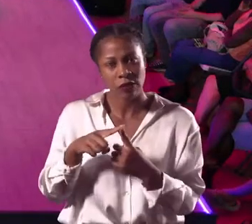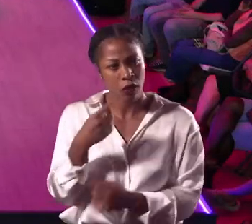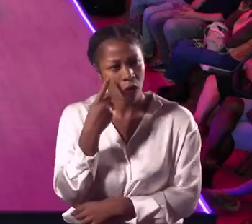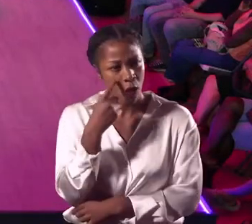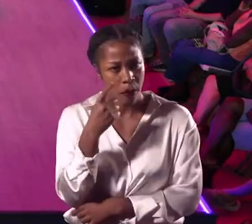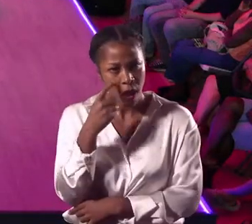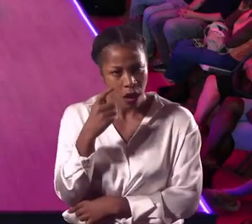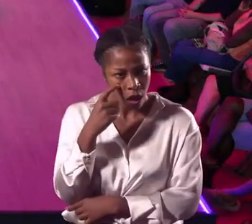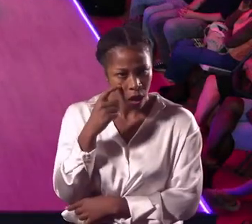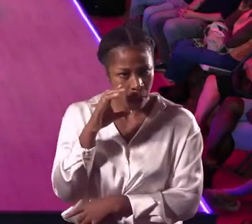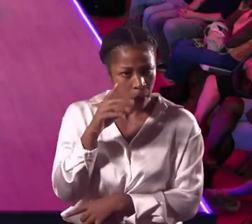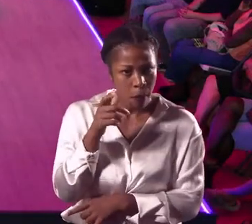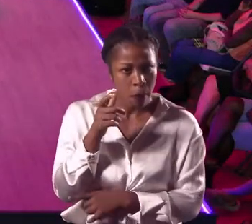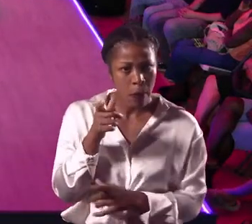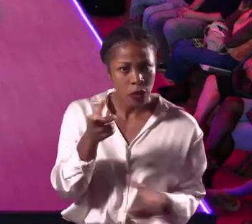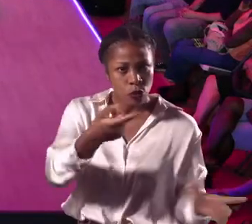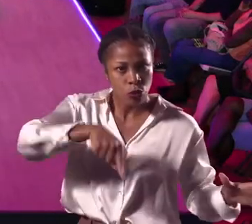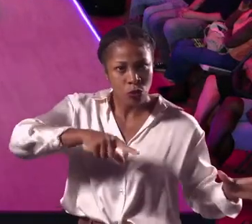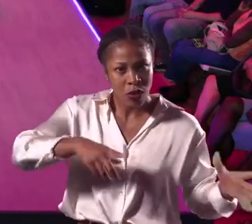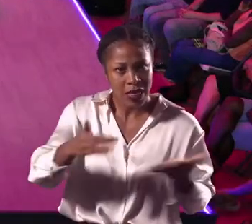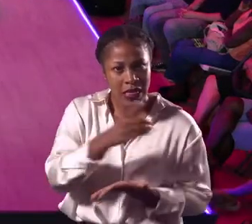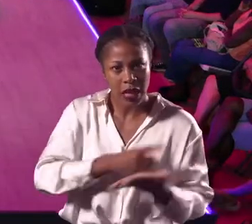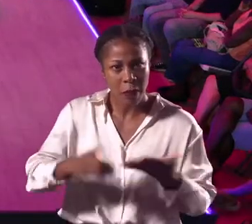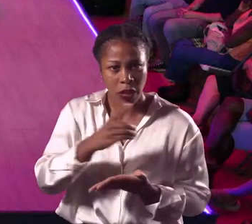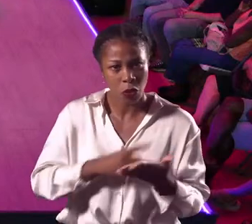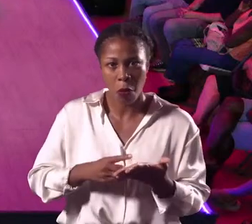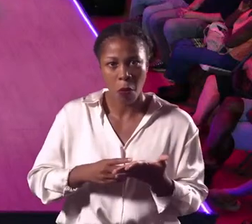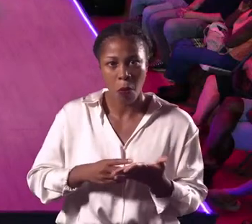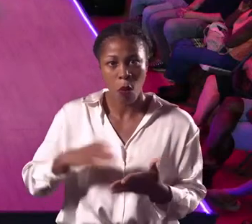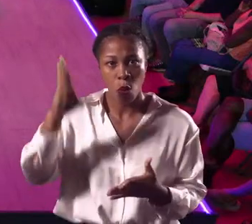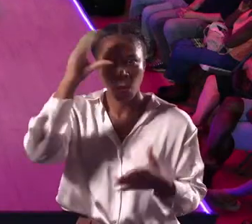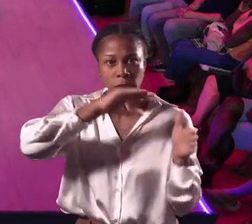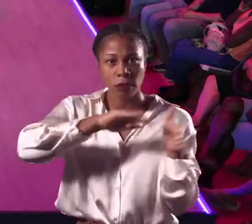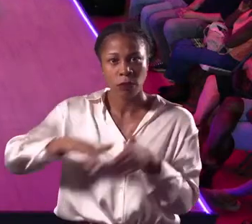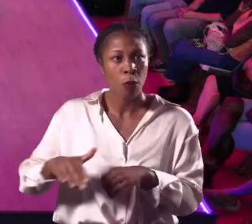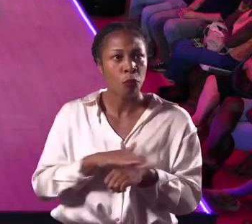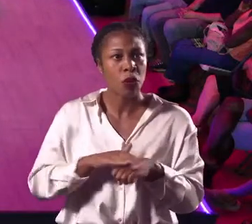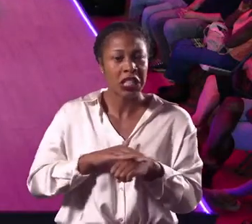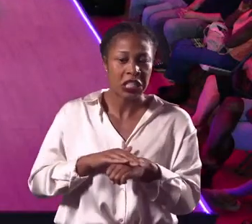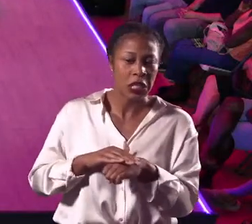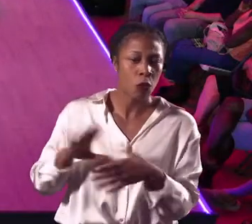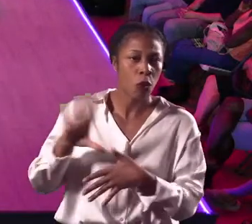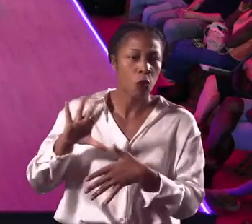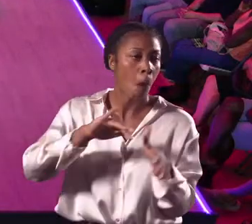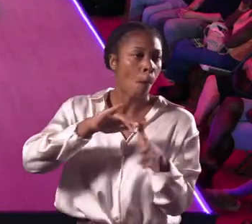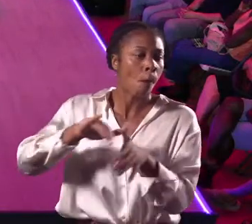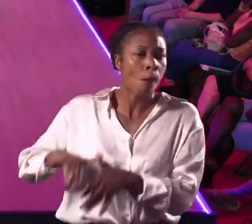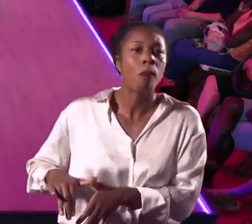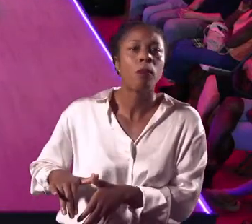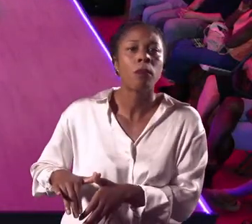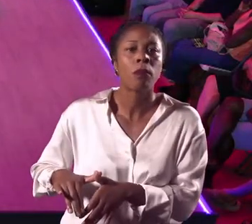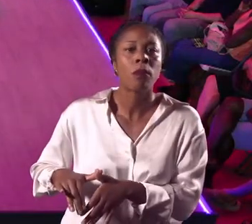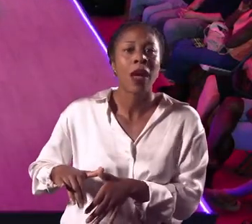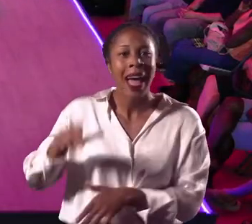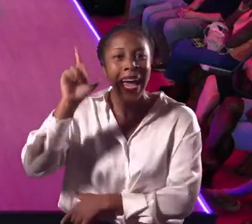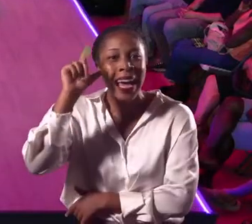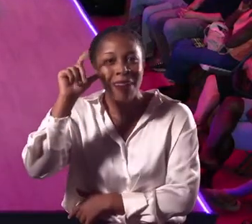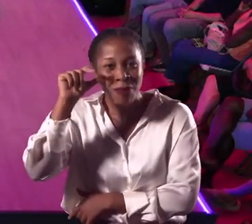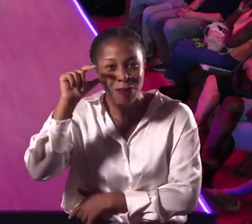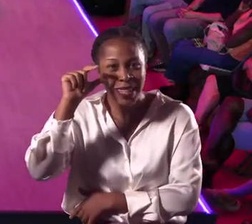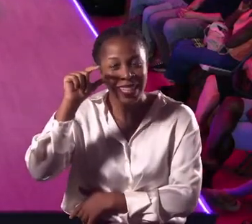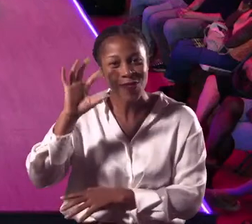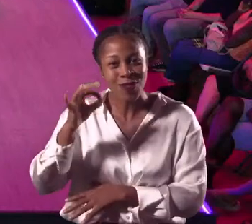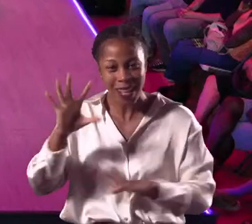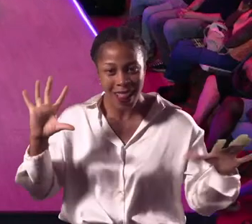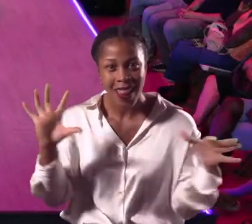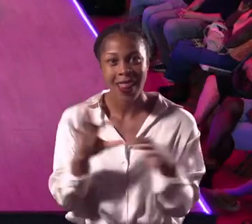qu'il y a un département qui a été complètement oublié de notre politique. Et quand on parle de République, une et indivisible, il faudrait